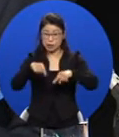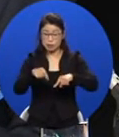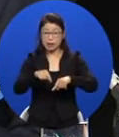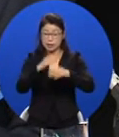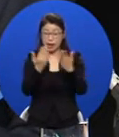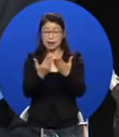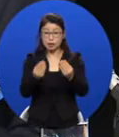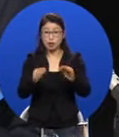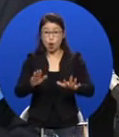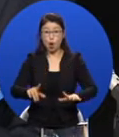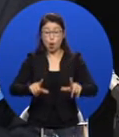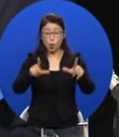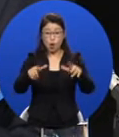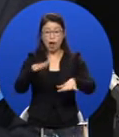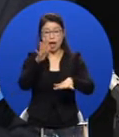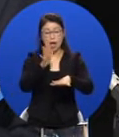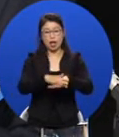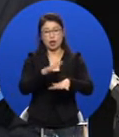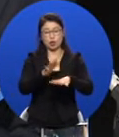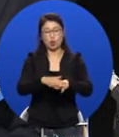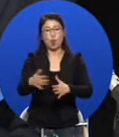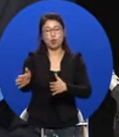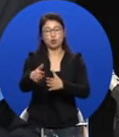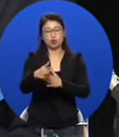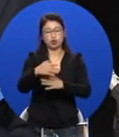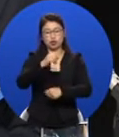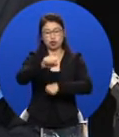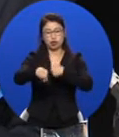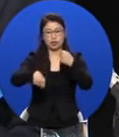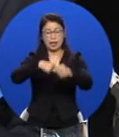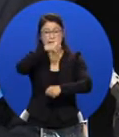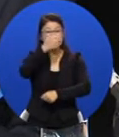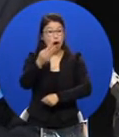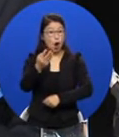올해 농축산지식국 예산 얼마입니까?